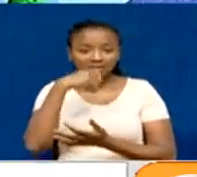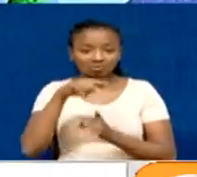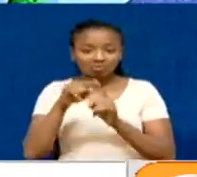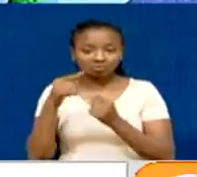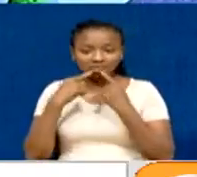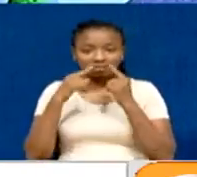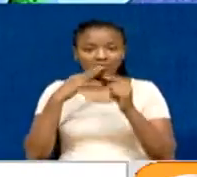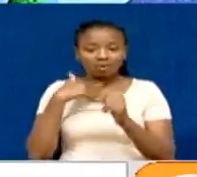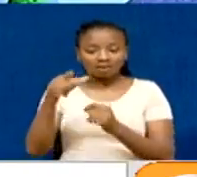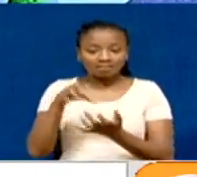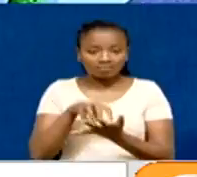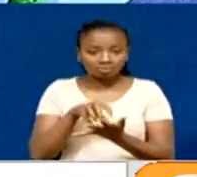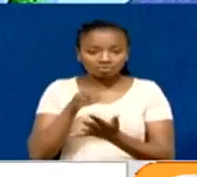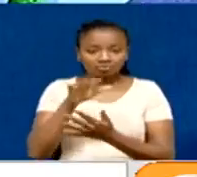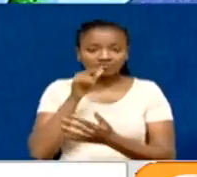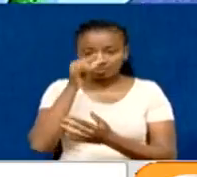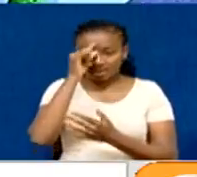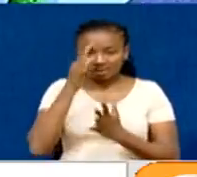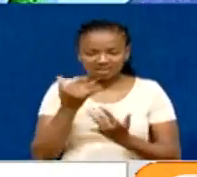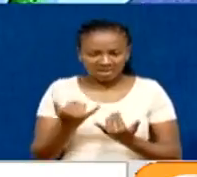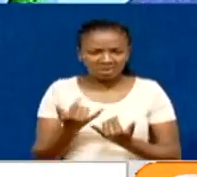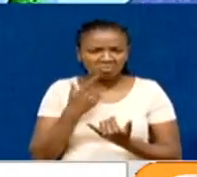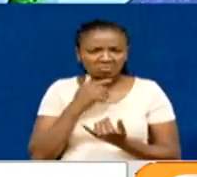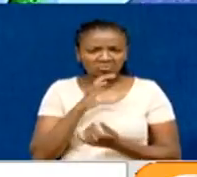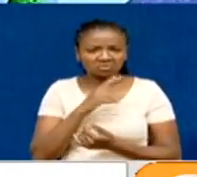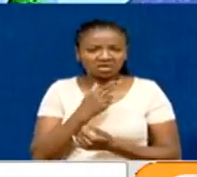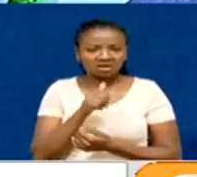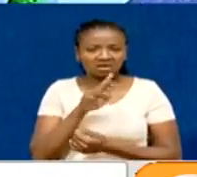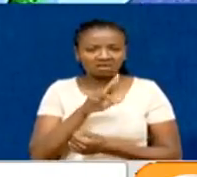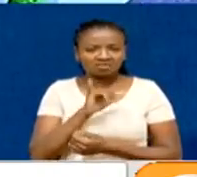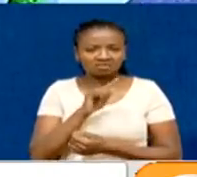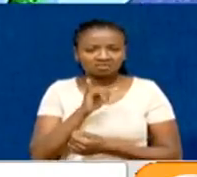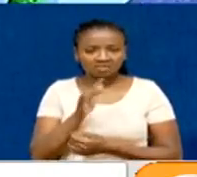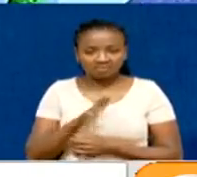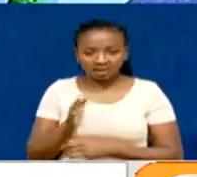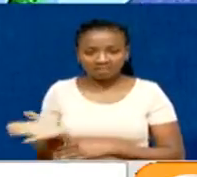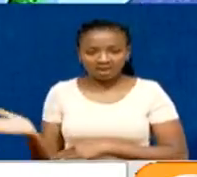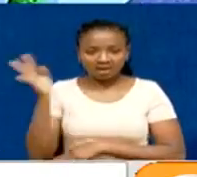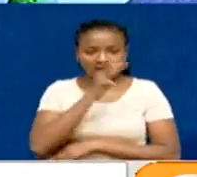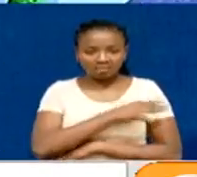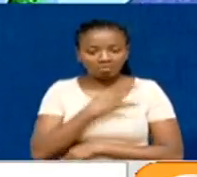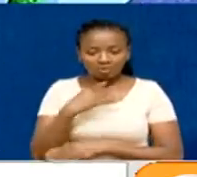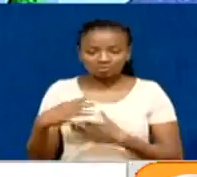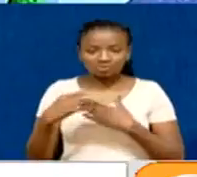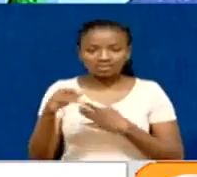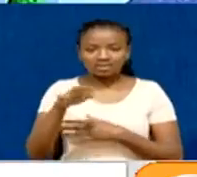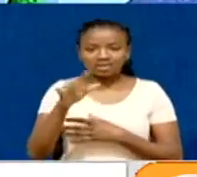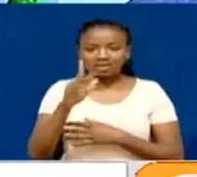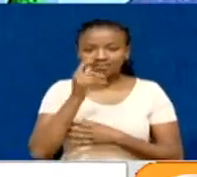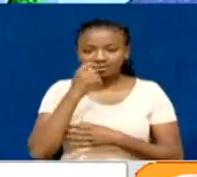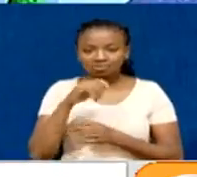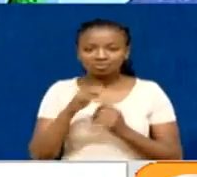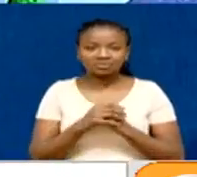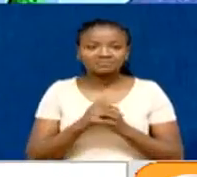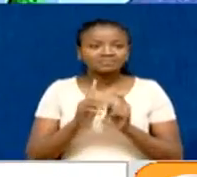yake ya kutoa kiti hicho kutoka kwa gavana wa sasa Bi Charity Ngilu ambaye anatafuta fursa tena ya kuongoza Kitui kwa muhula wa pili.